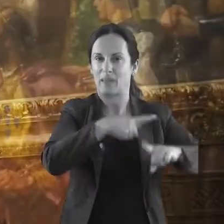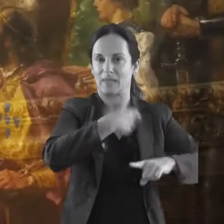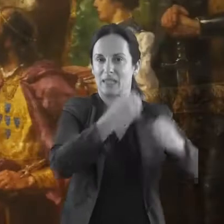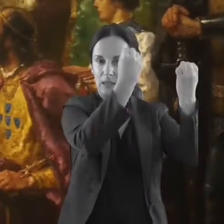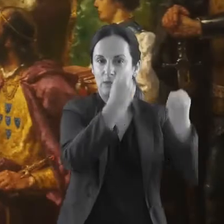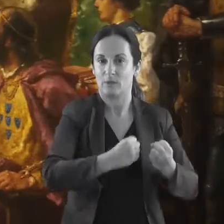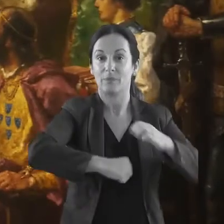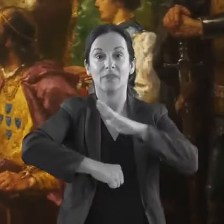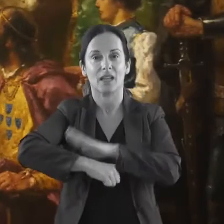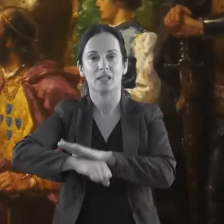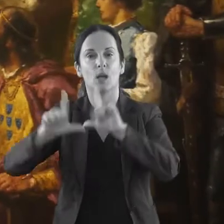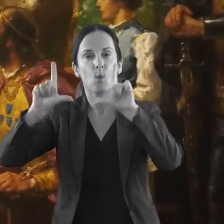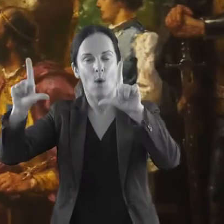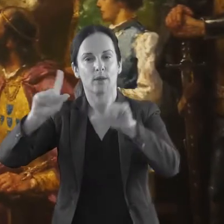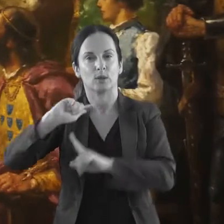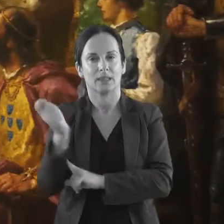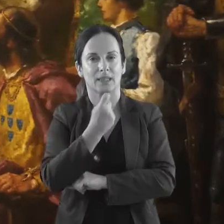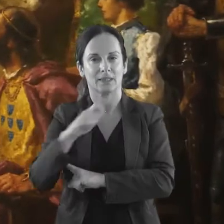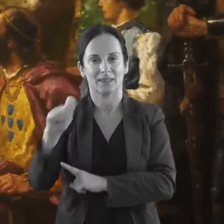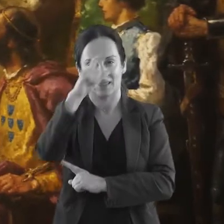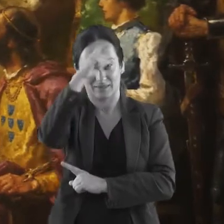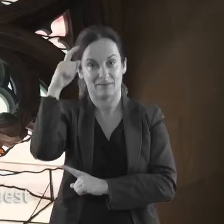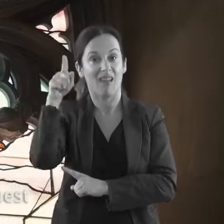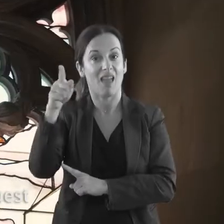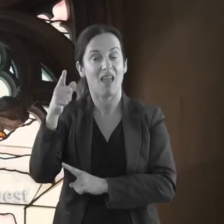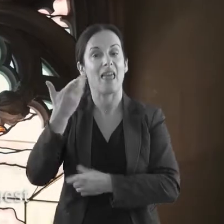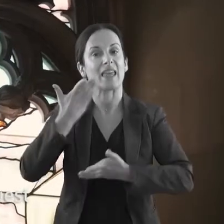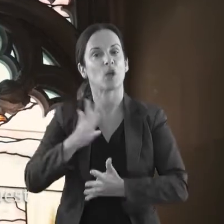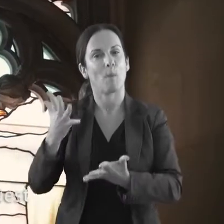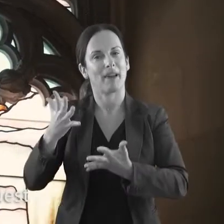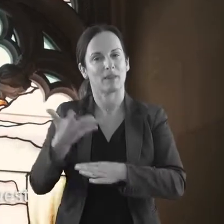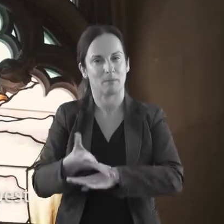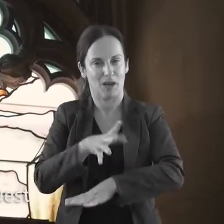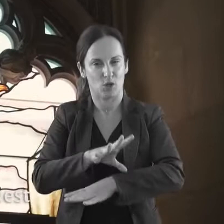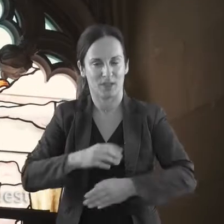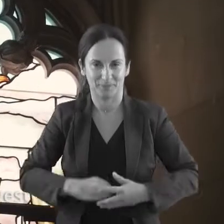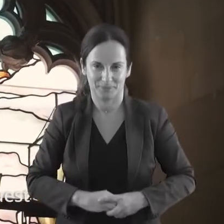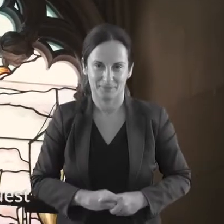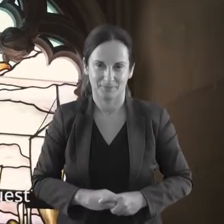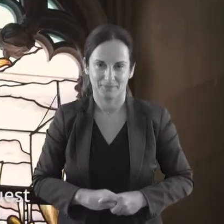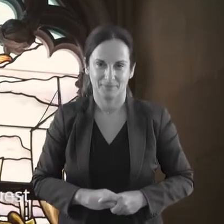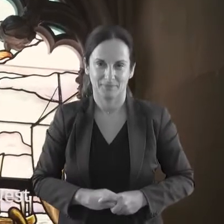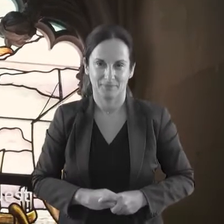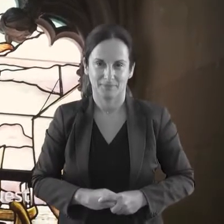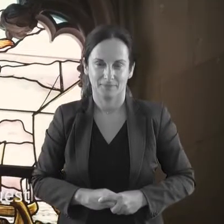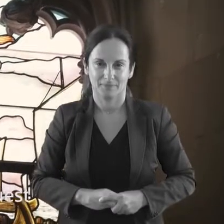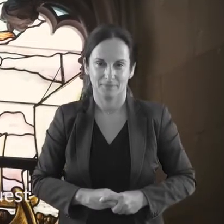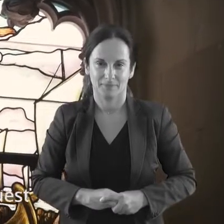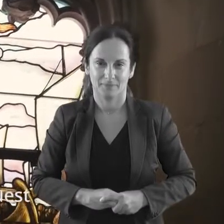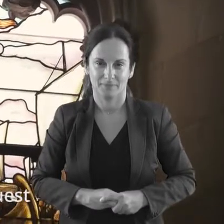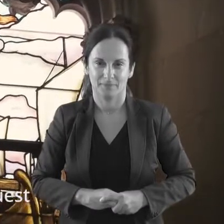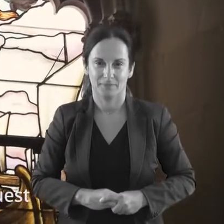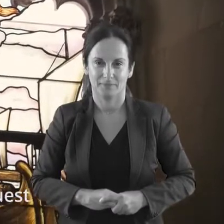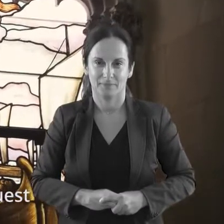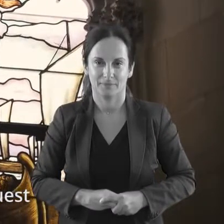representants del poble de Mallorca. Al racó hi ha el primer vitrall d'una sèrie que representen la conquesta de Mallorca per aquest mateix